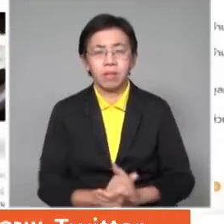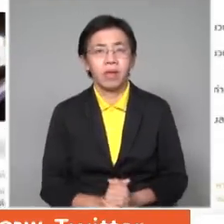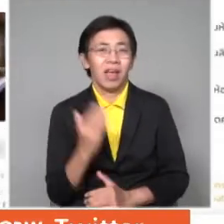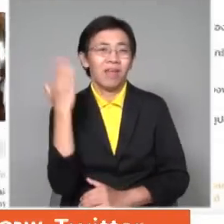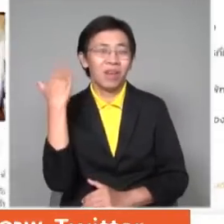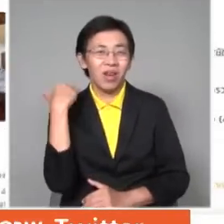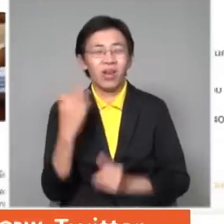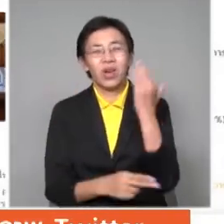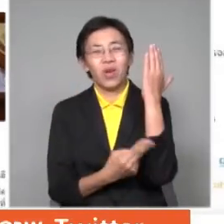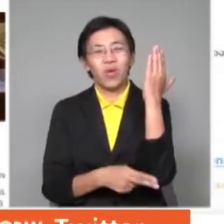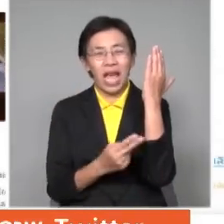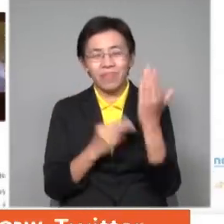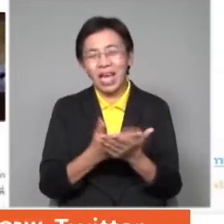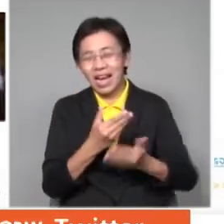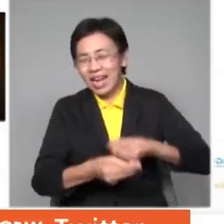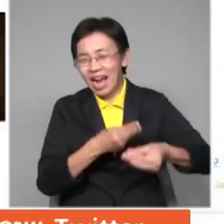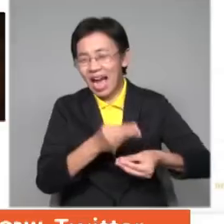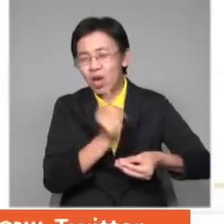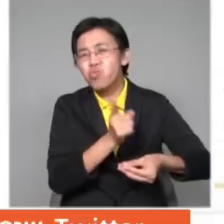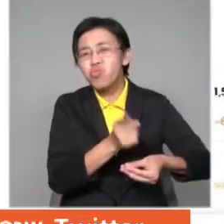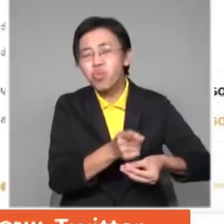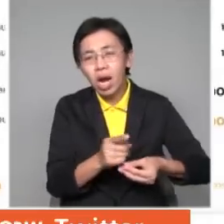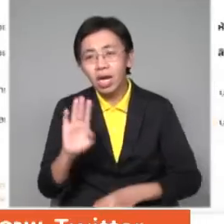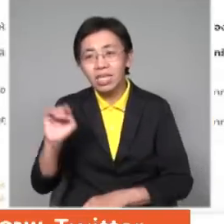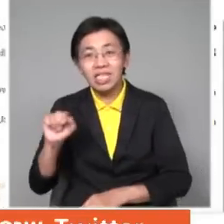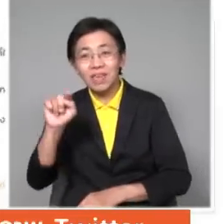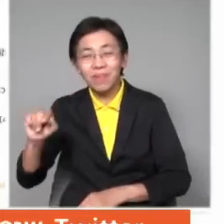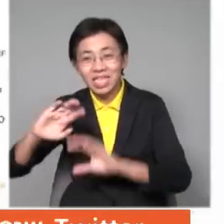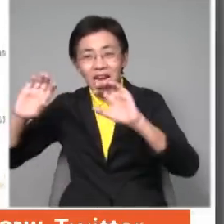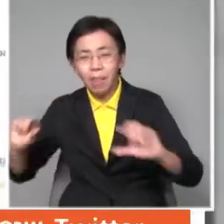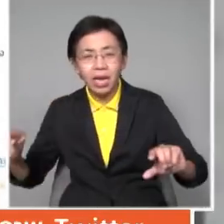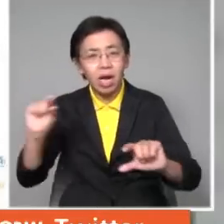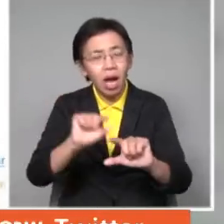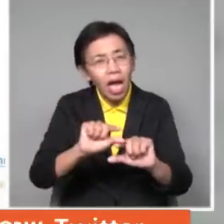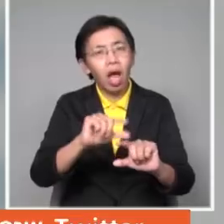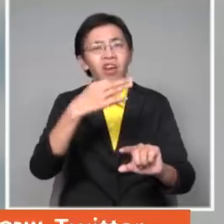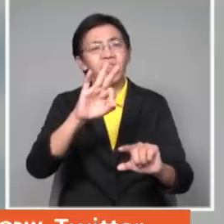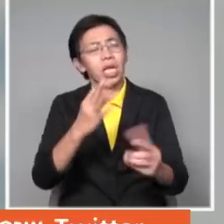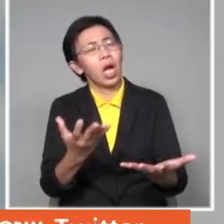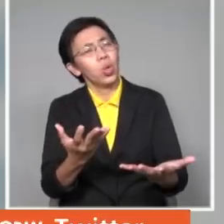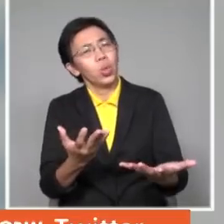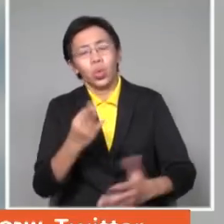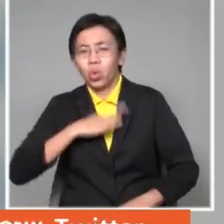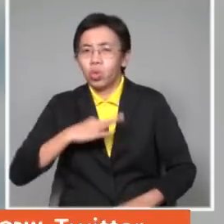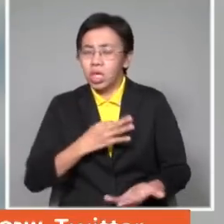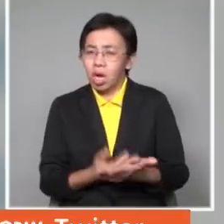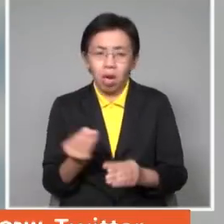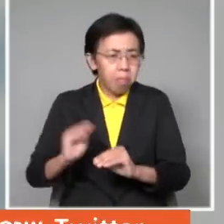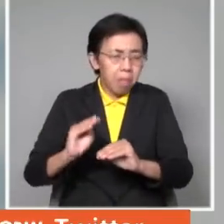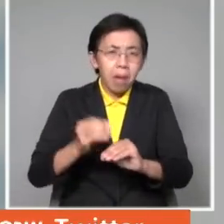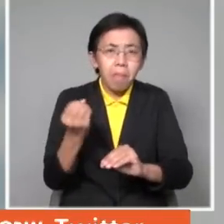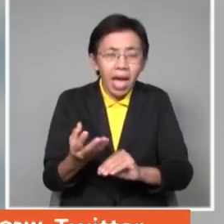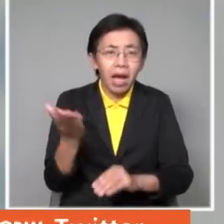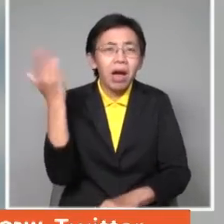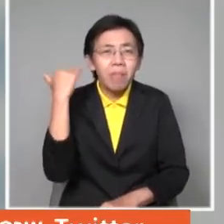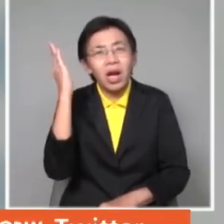ที่โรงแรมปล่อยอยู่แล้วส่วน 40% ที่ได้จากรัฐคือได้ฟรีๆเลยอัพค่าที่พักกันหนักมากปกติคื